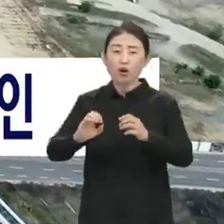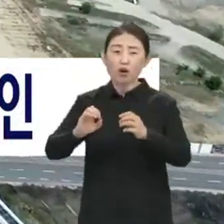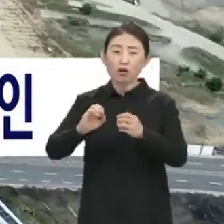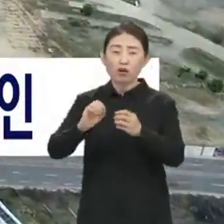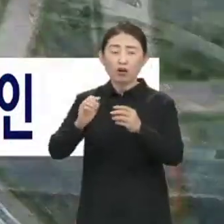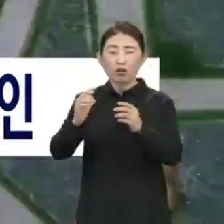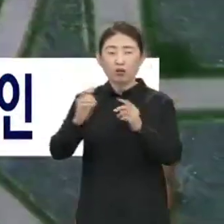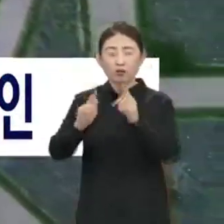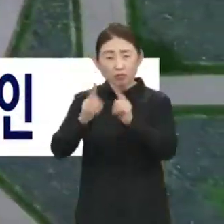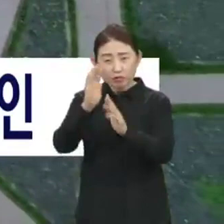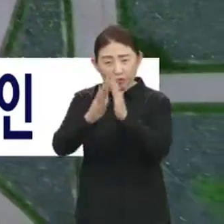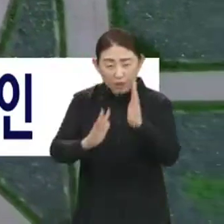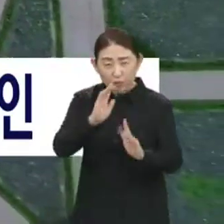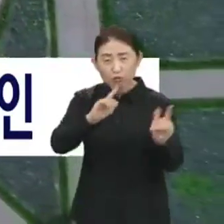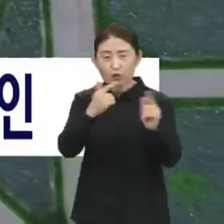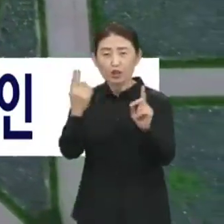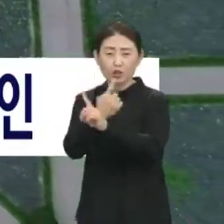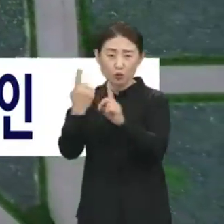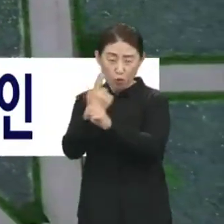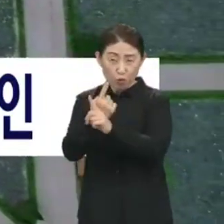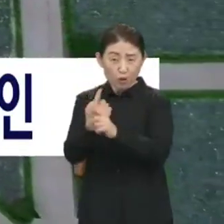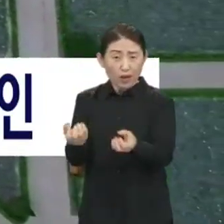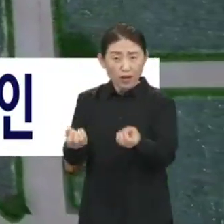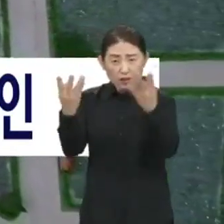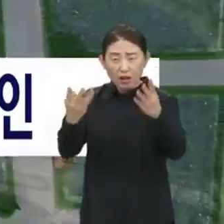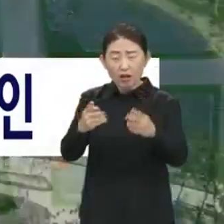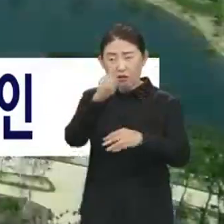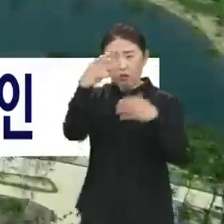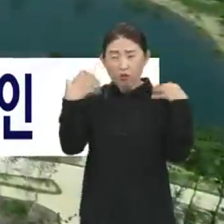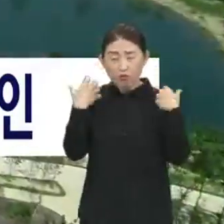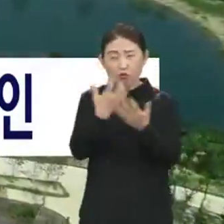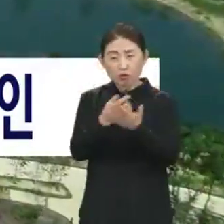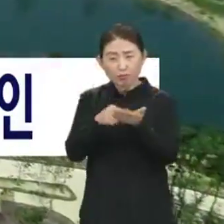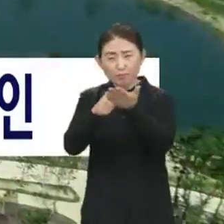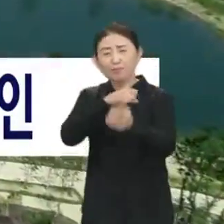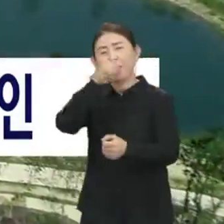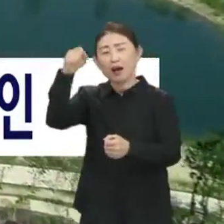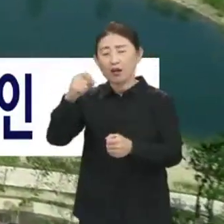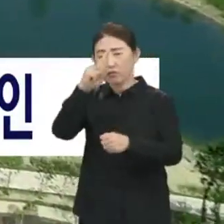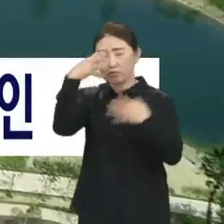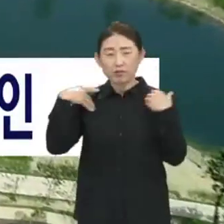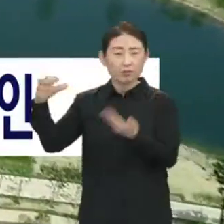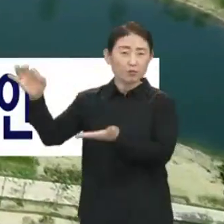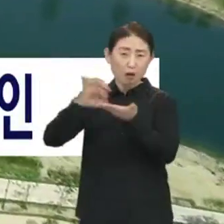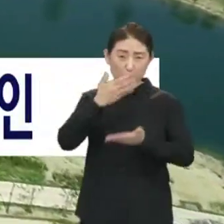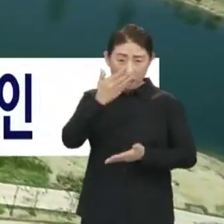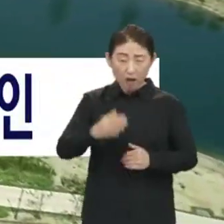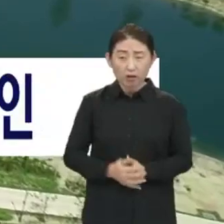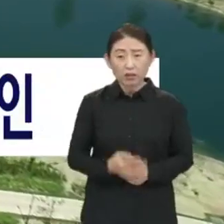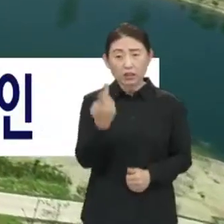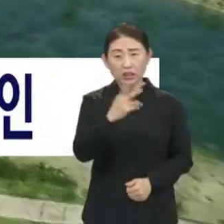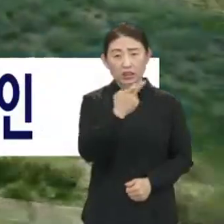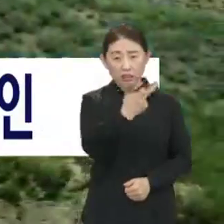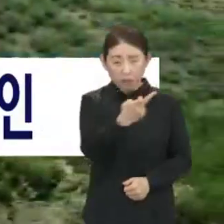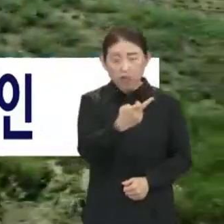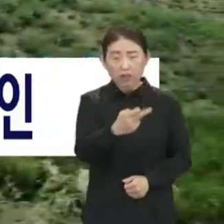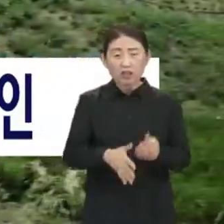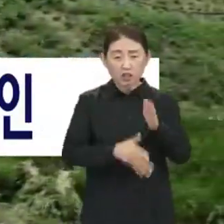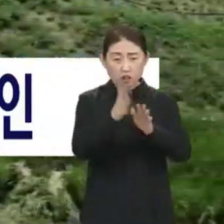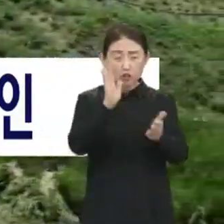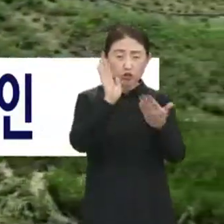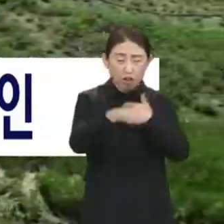태안국제원예치유박람회가 국제행사로 최종 승인을 받으며 국비 지원을 받게 됐습니다. 세종시는 이번 심사를 통해 2012년 시